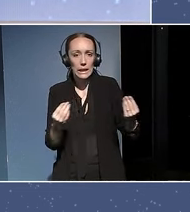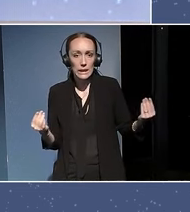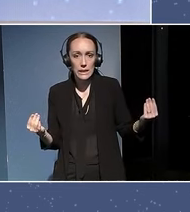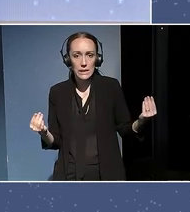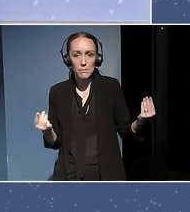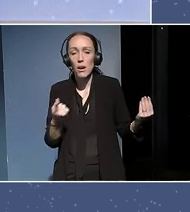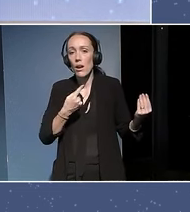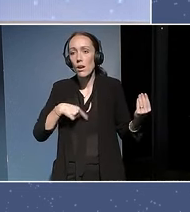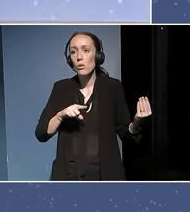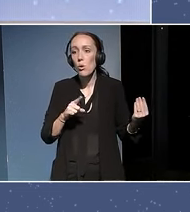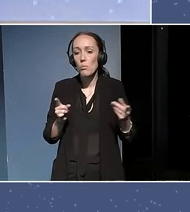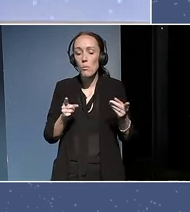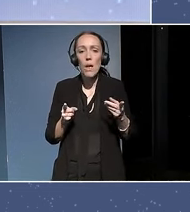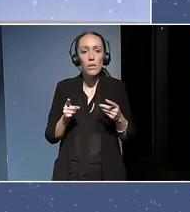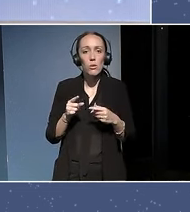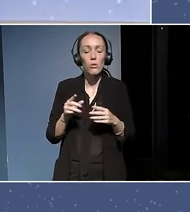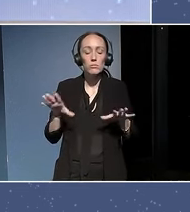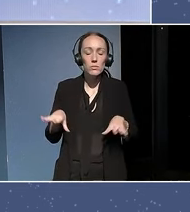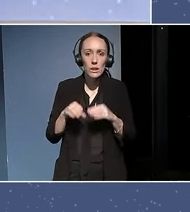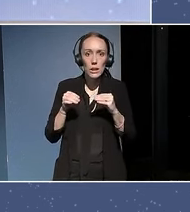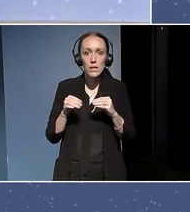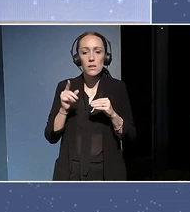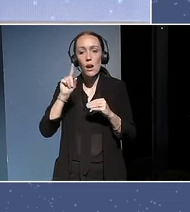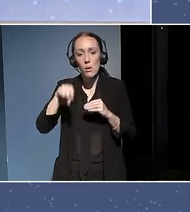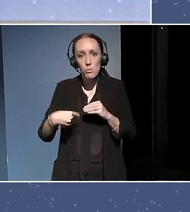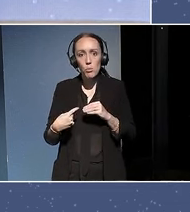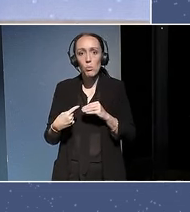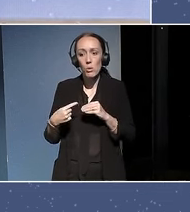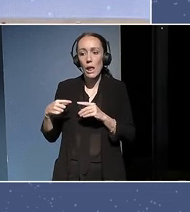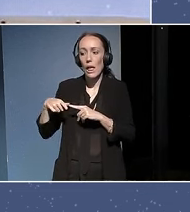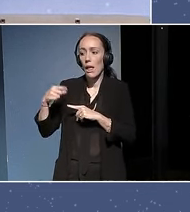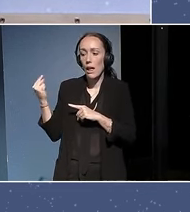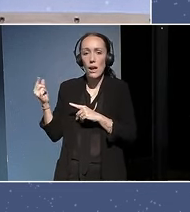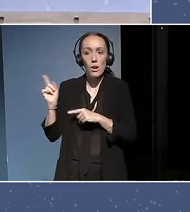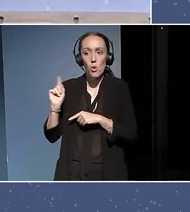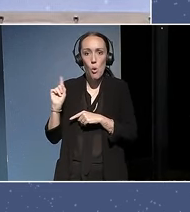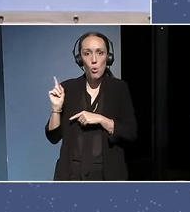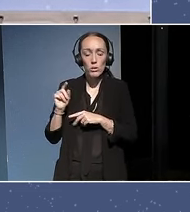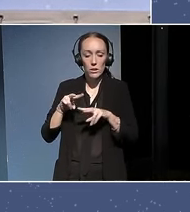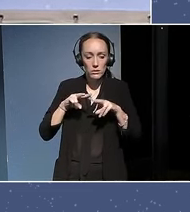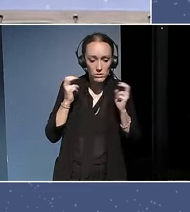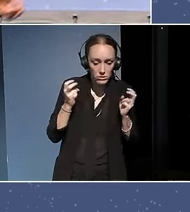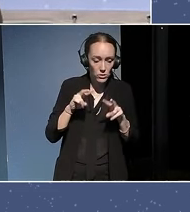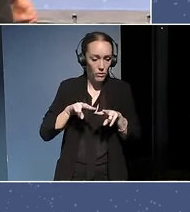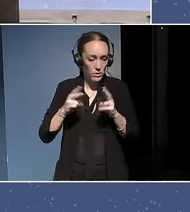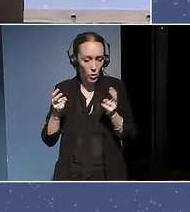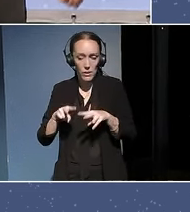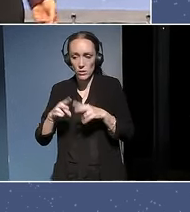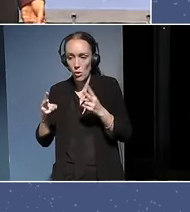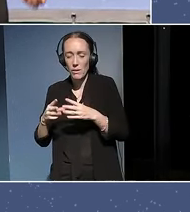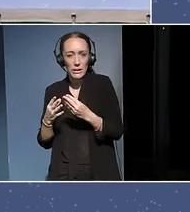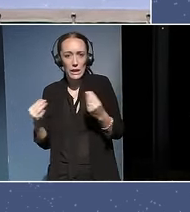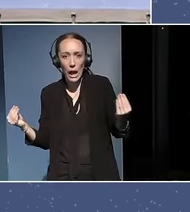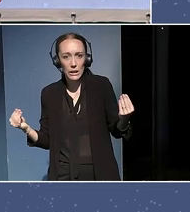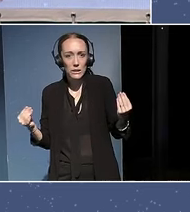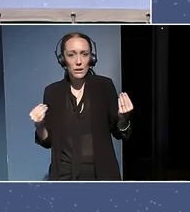cominciato a trovare una vertebra della coda dietro l'altra Sì continuamente una caudale e un'altra caudale